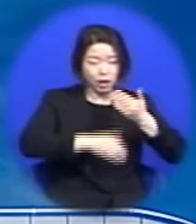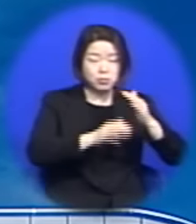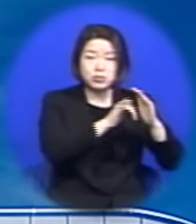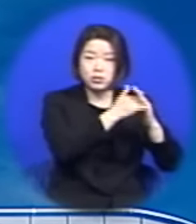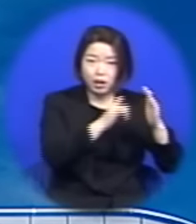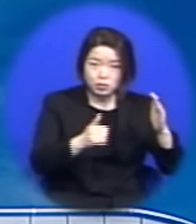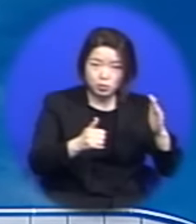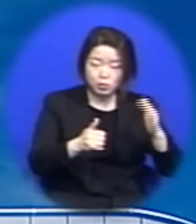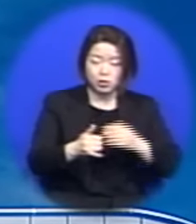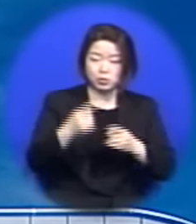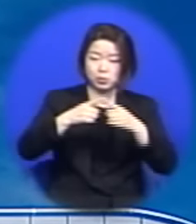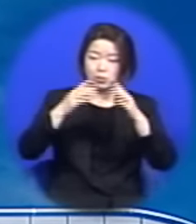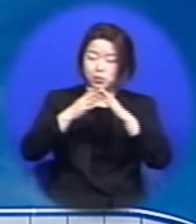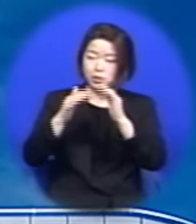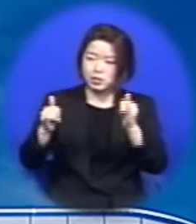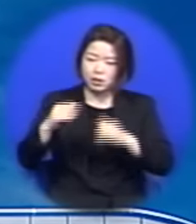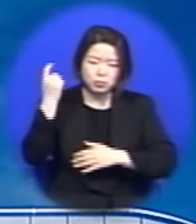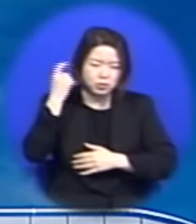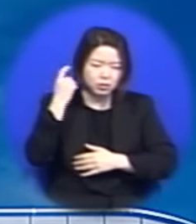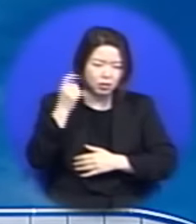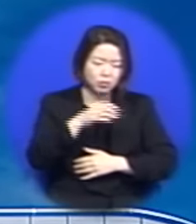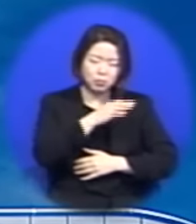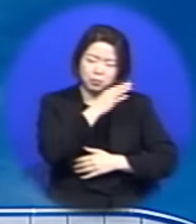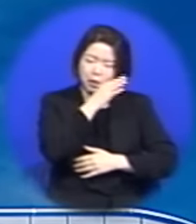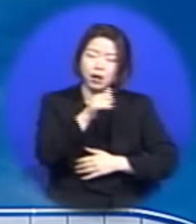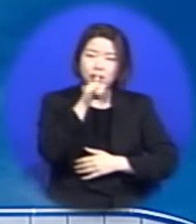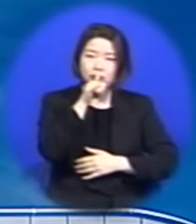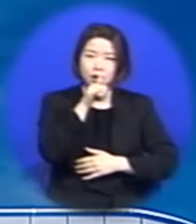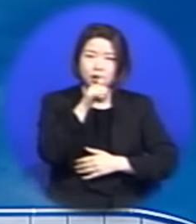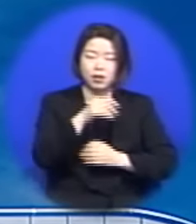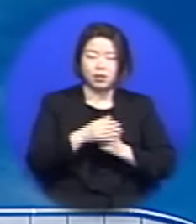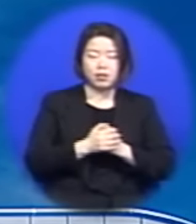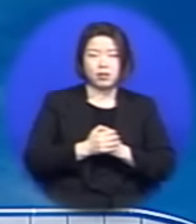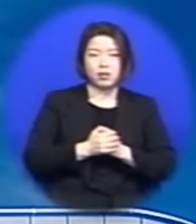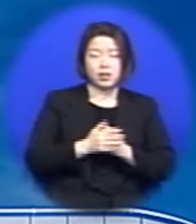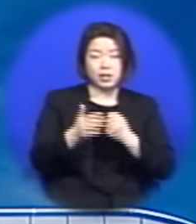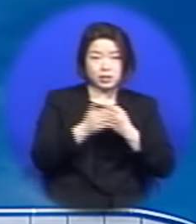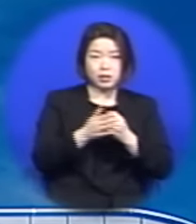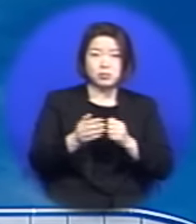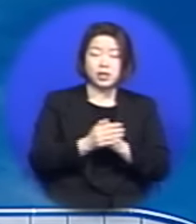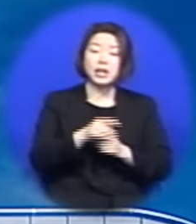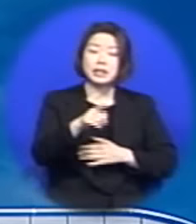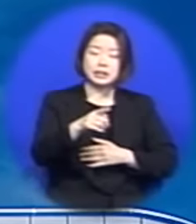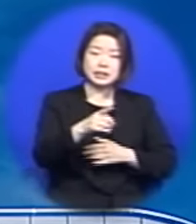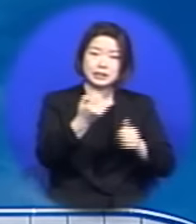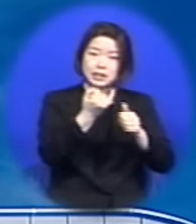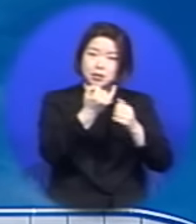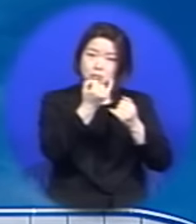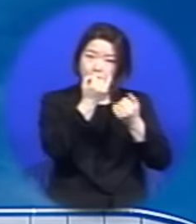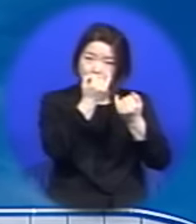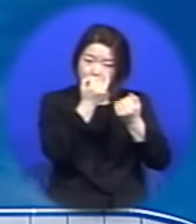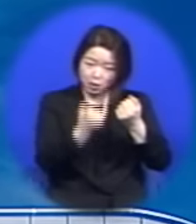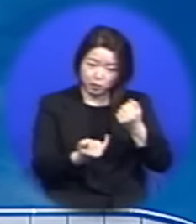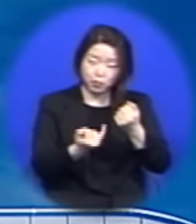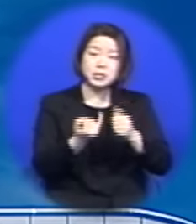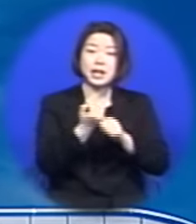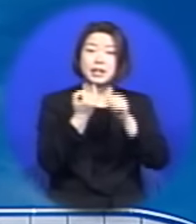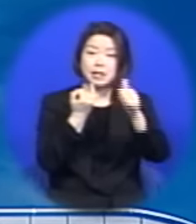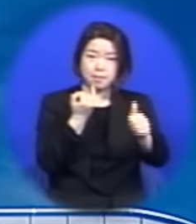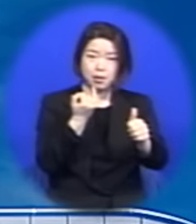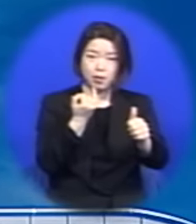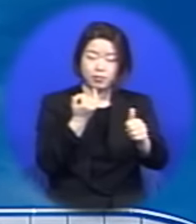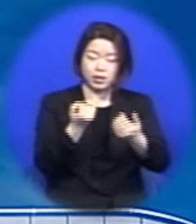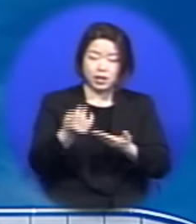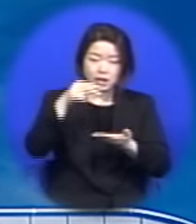듣기 민망하더라 그때 그분의 천함이 되는 분이 일어나서